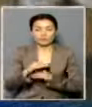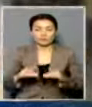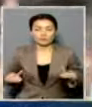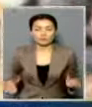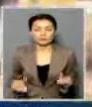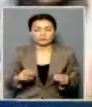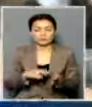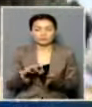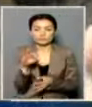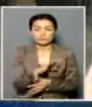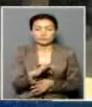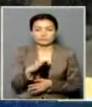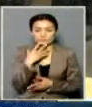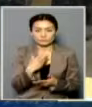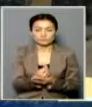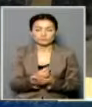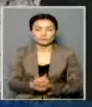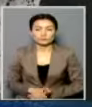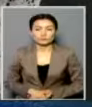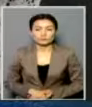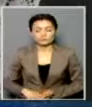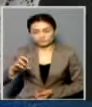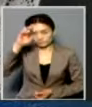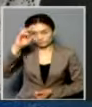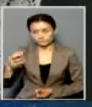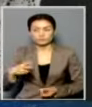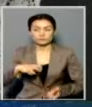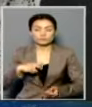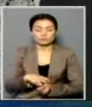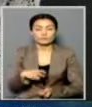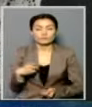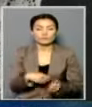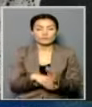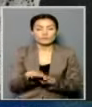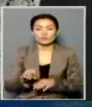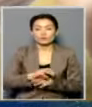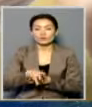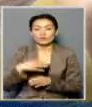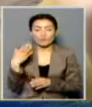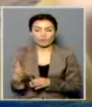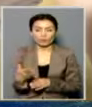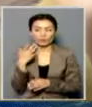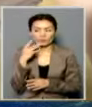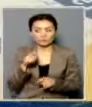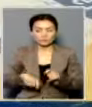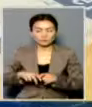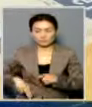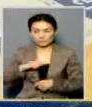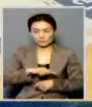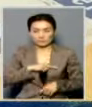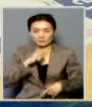вне зависимости от формы собственности государственная аттестация направлена на обеспечение внешнего контроля и